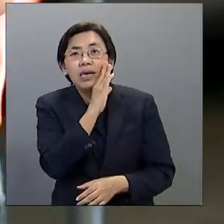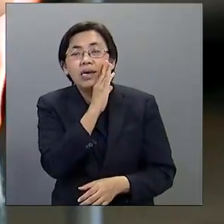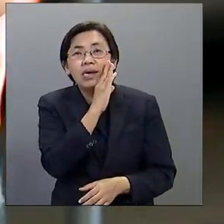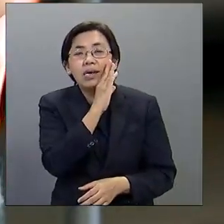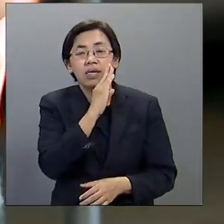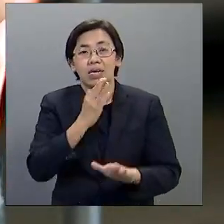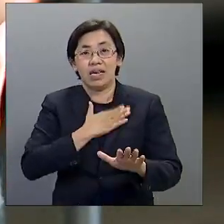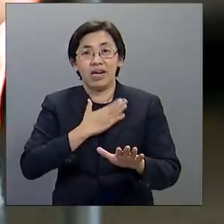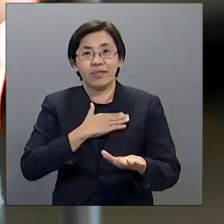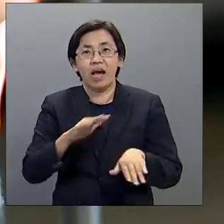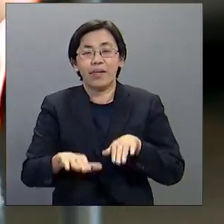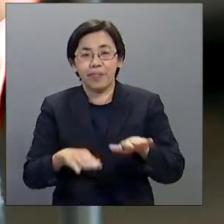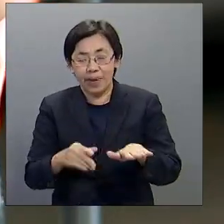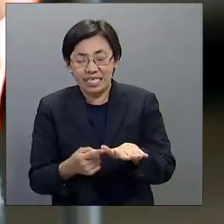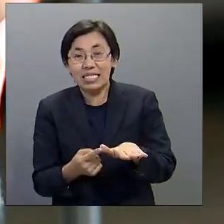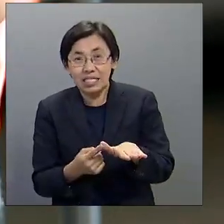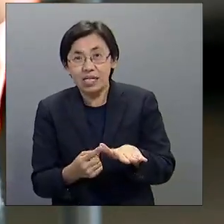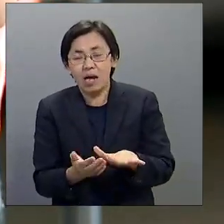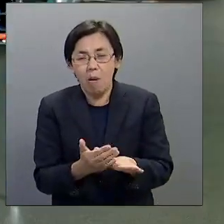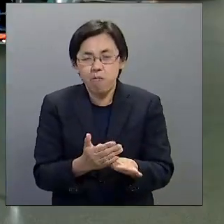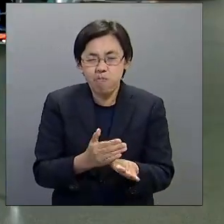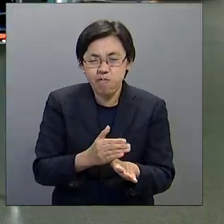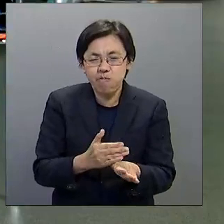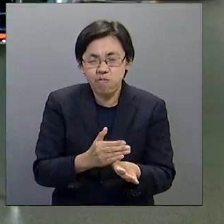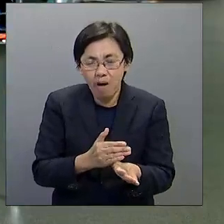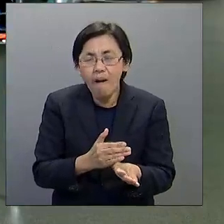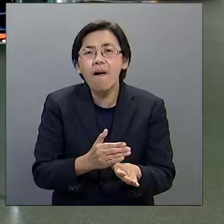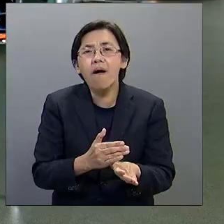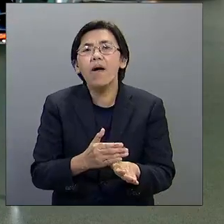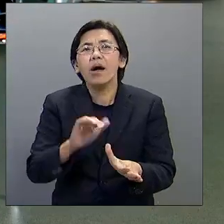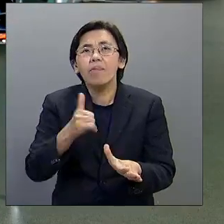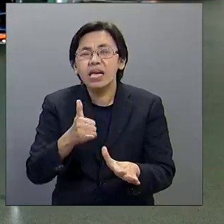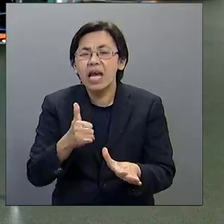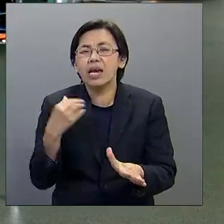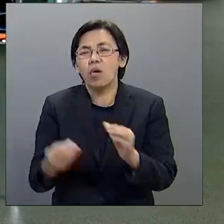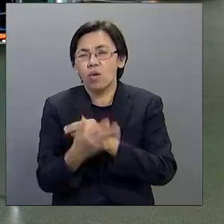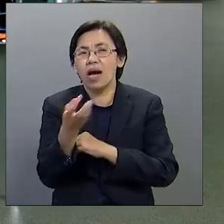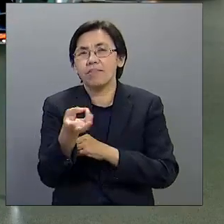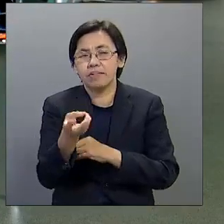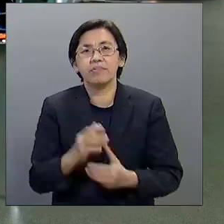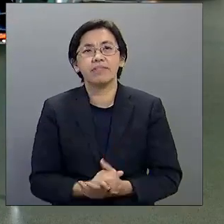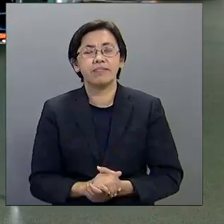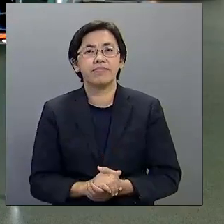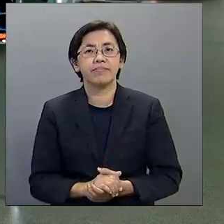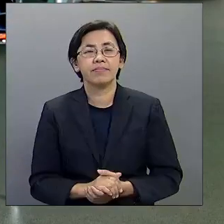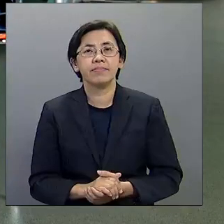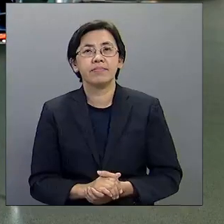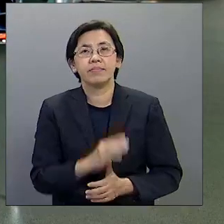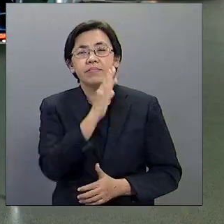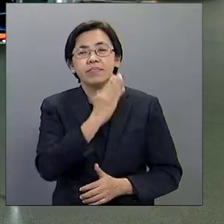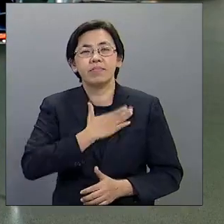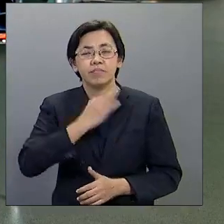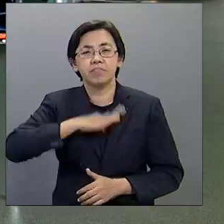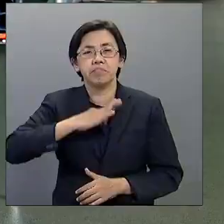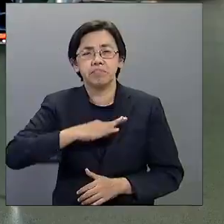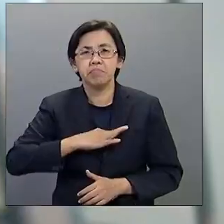มตัวกล้ามเนื้อเรามีความยืดหยุ่นดีอะค่ะการเกิดตะคริวก็อาจจะเกิดได้น้อยลงด้วย โอเคงั้นถ้าสมมติว่าวันไหนเรารู้ตัวว่า